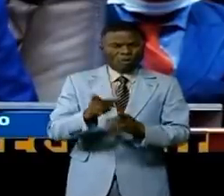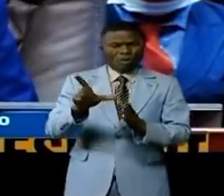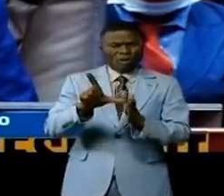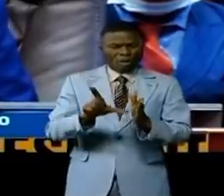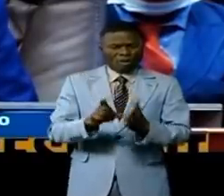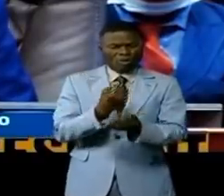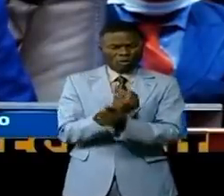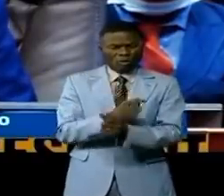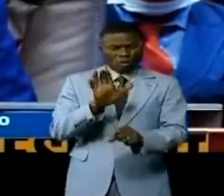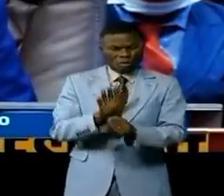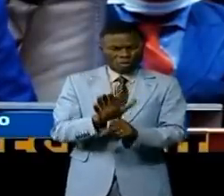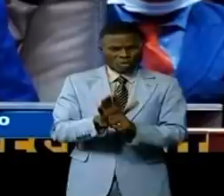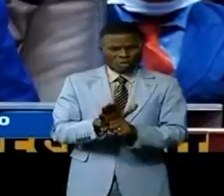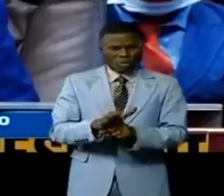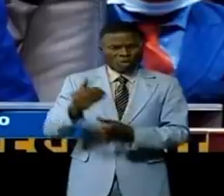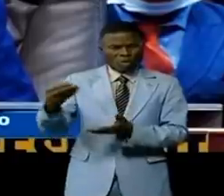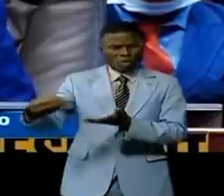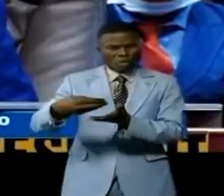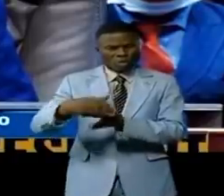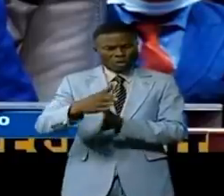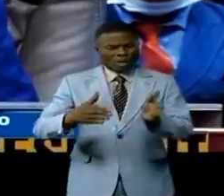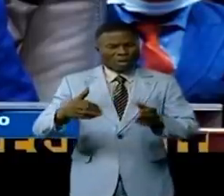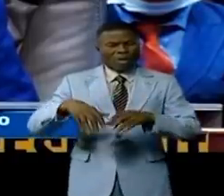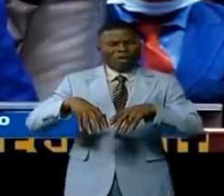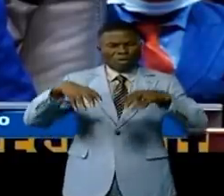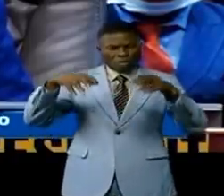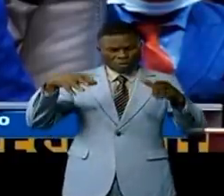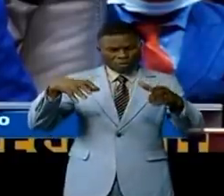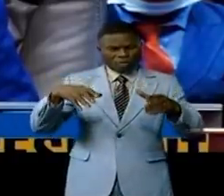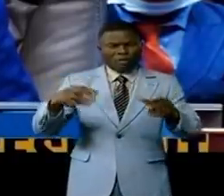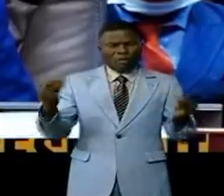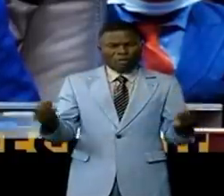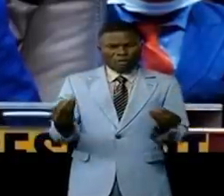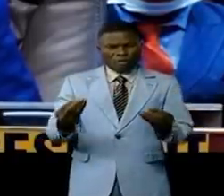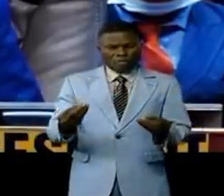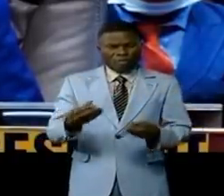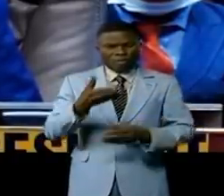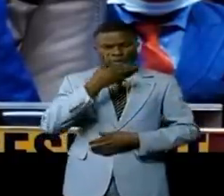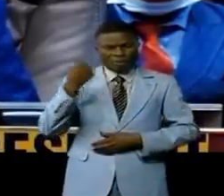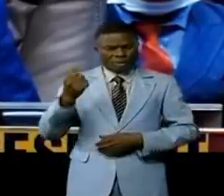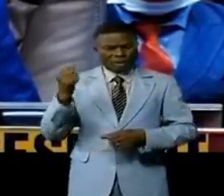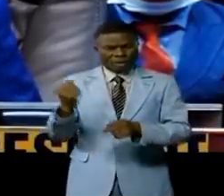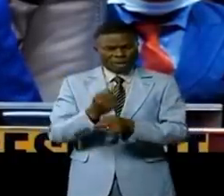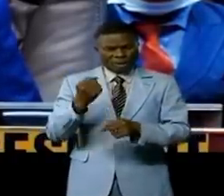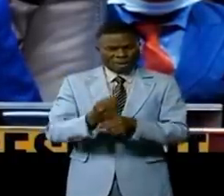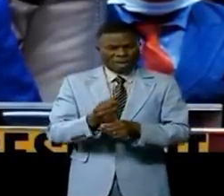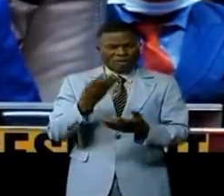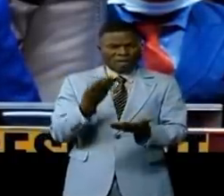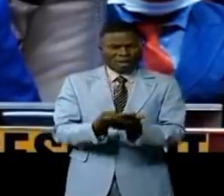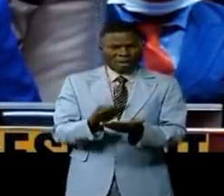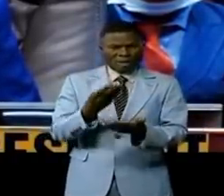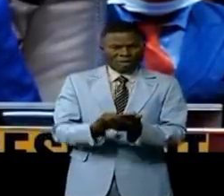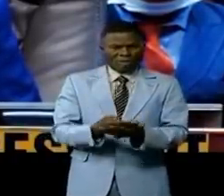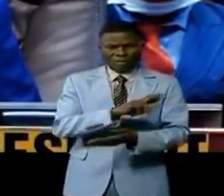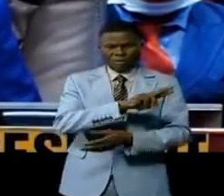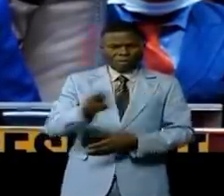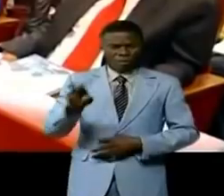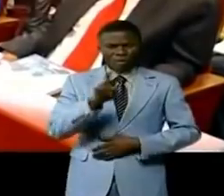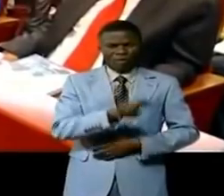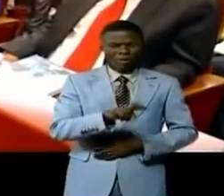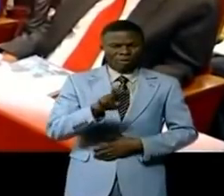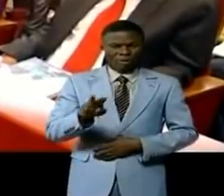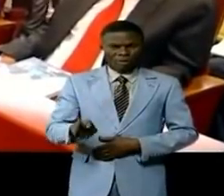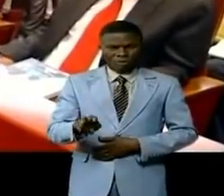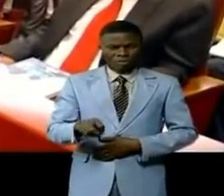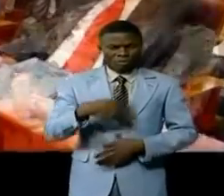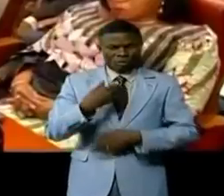pour capitaliser la mobilisation des recettes aux fins d'une meilleure exécution du budget 2022.